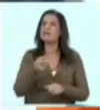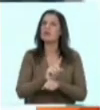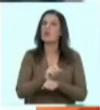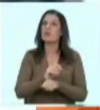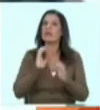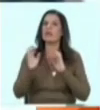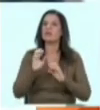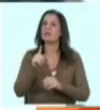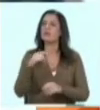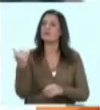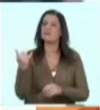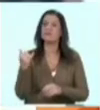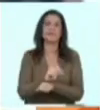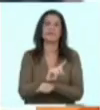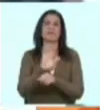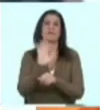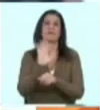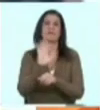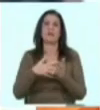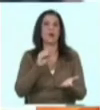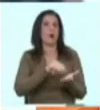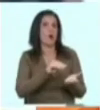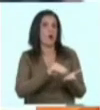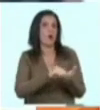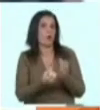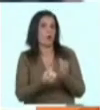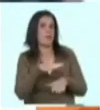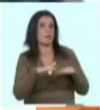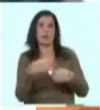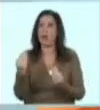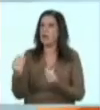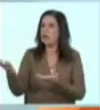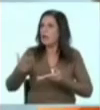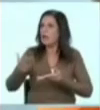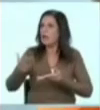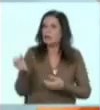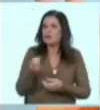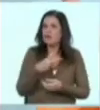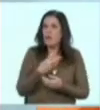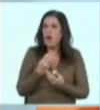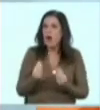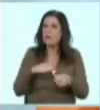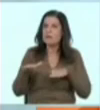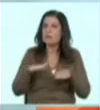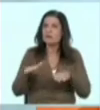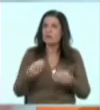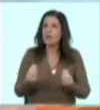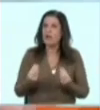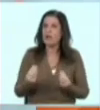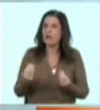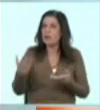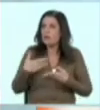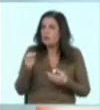אתם לא נותנים לנו הזדמנות, עוד לא קמה ממשלה. בדיוק, עוד לא קמה ממשלה. תנו לנו שבועיים של חסד. לא מאה ימי חסד, שבועיים של חסד.